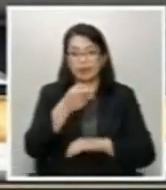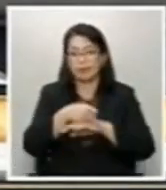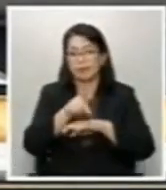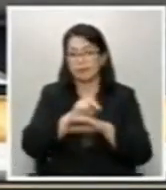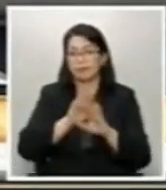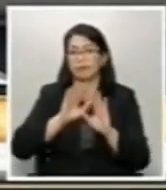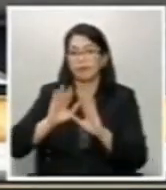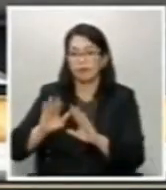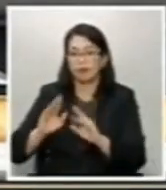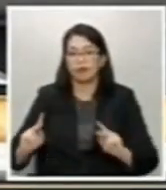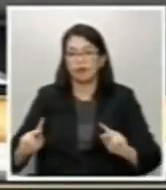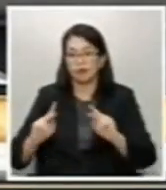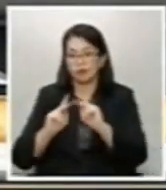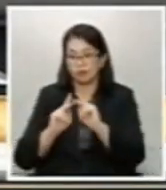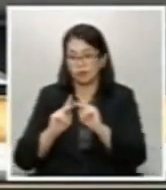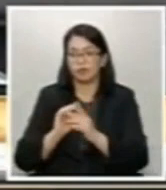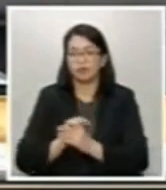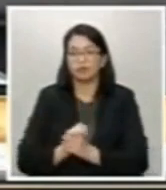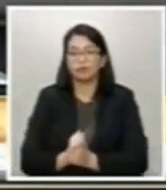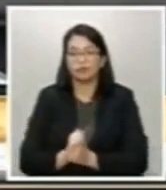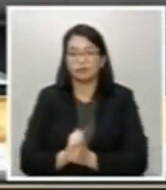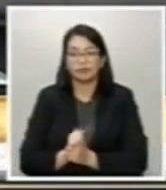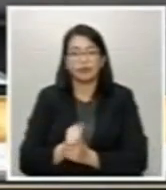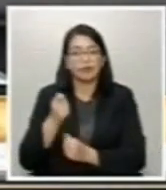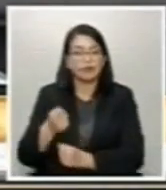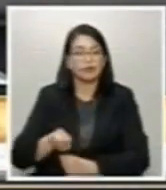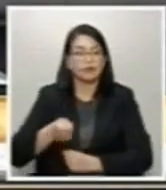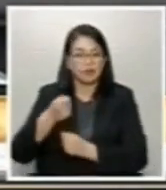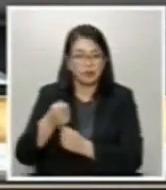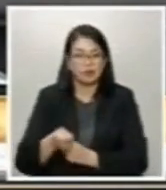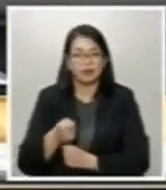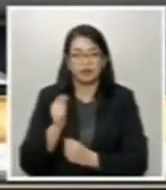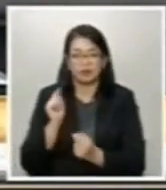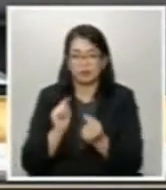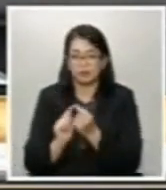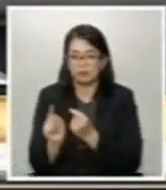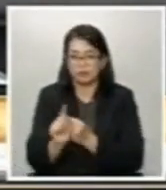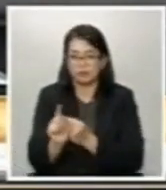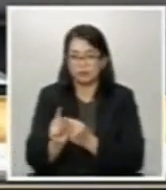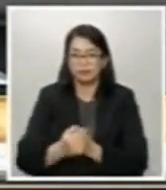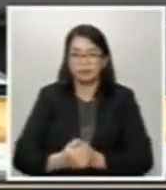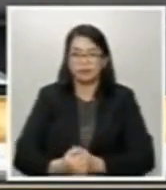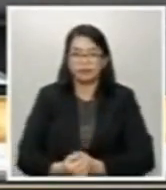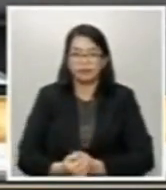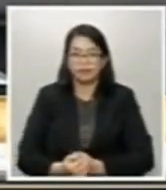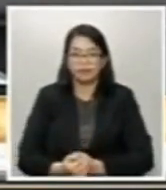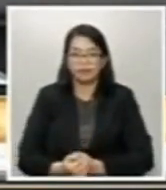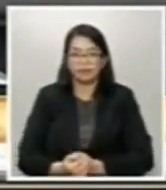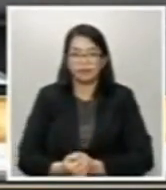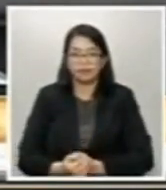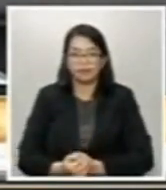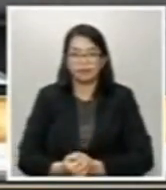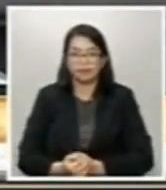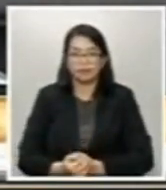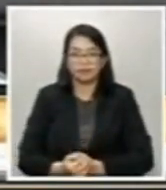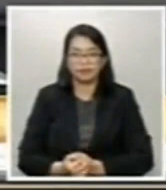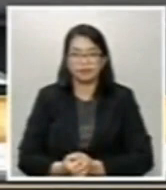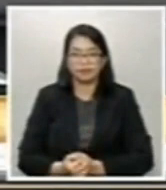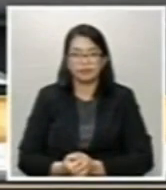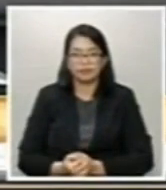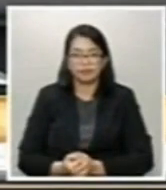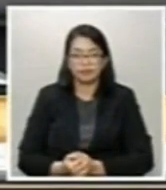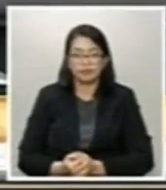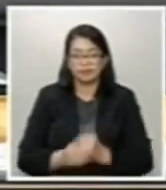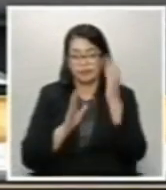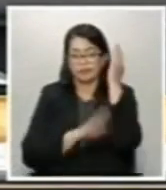านไปยังท่านรัฐมนตรีว่าการกระทรวงเกษตรและสหกรณ์ขอกราบเรียนท่านว่าจังหวั